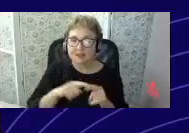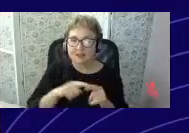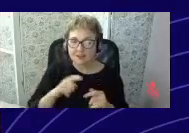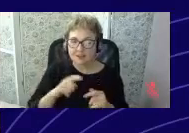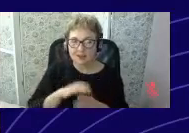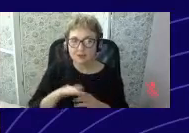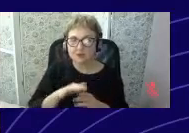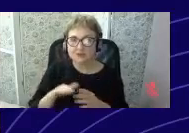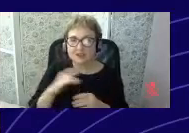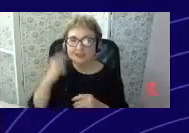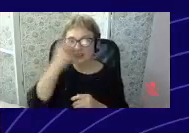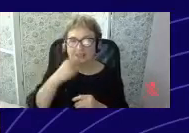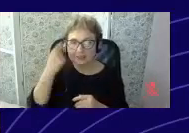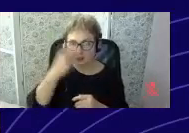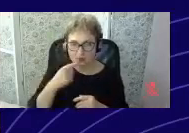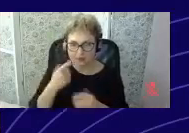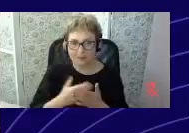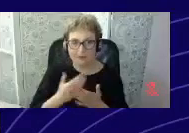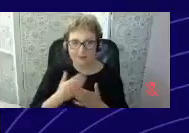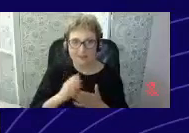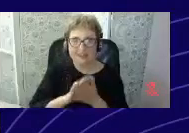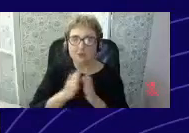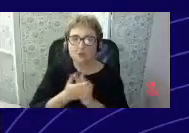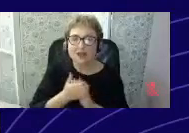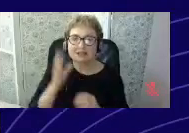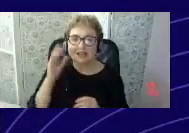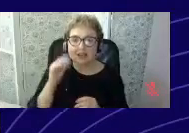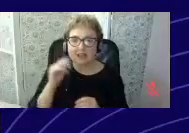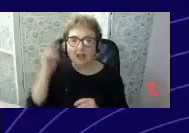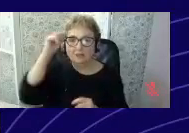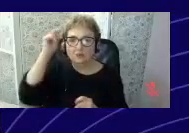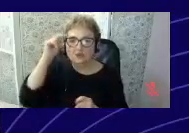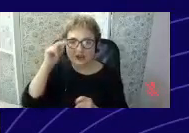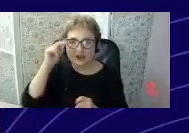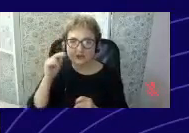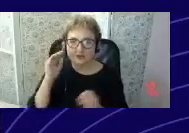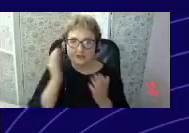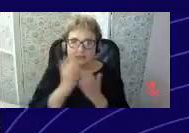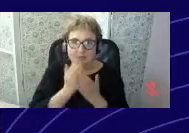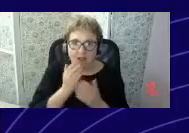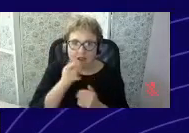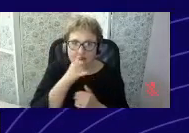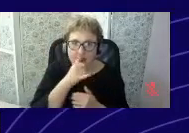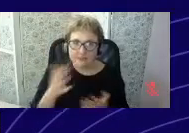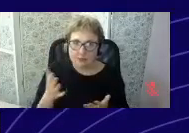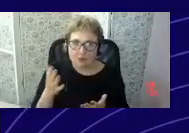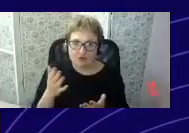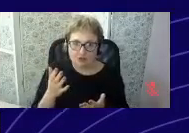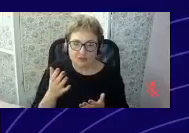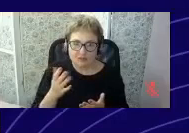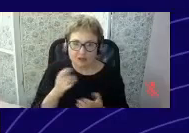аттестации необходимо осуществлять индивидуально. Например, ситуации, когда обучающийся замыкается и не